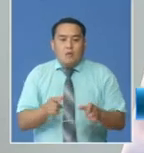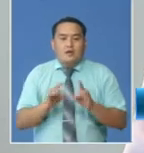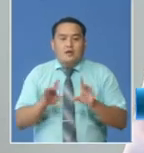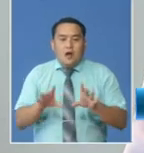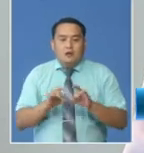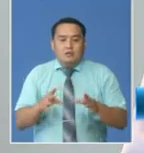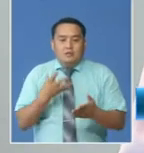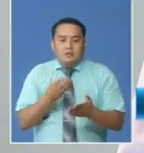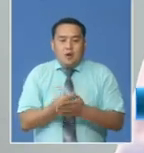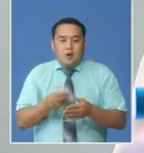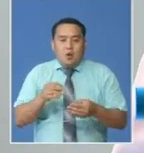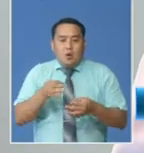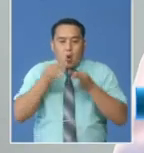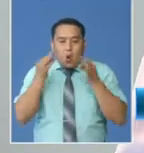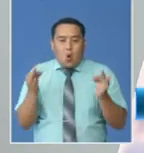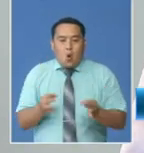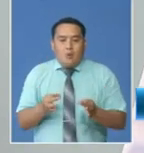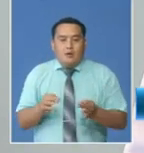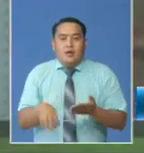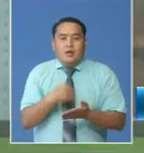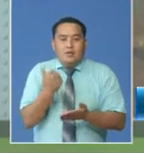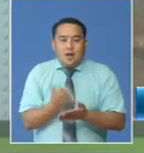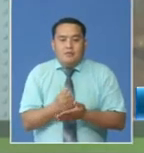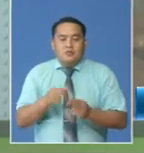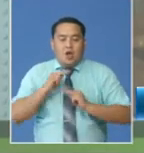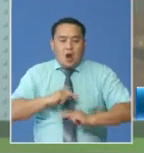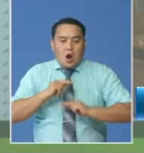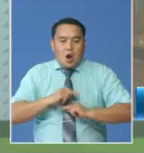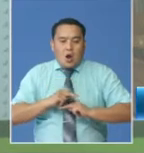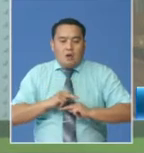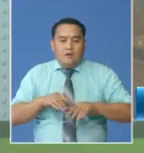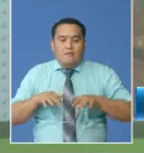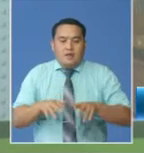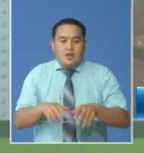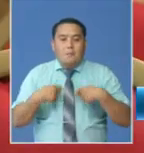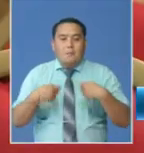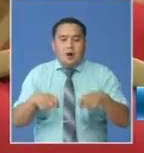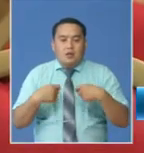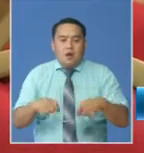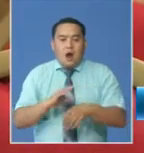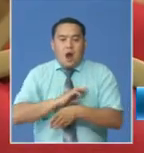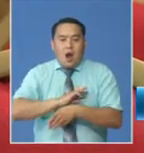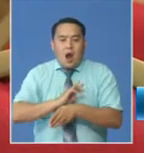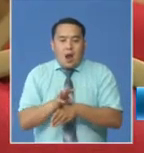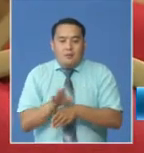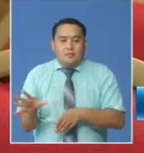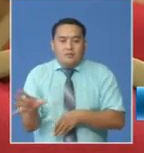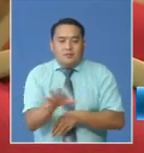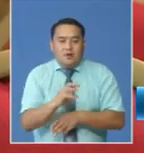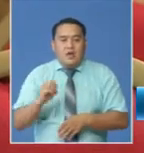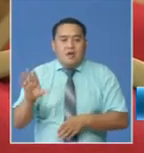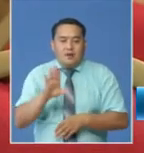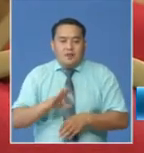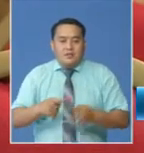всем своим наработанным опытом и стать главными союзниками в деле продовольственного обеспечения всего евразийского